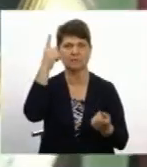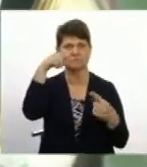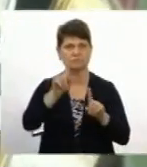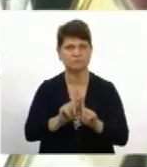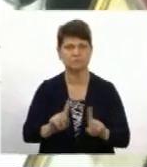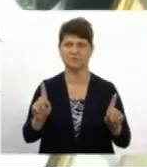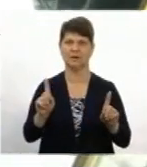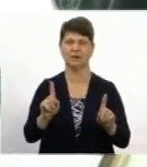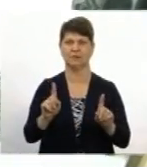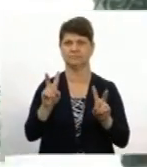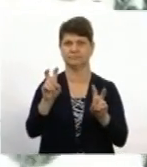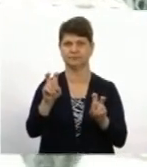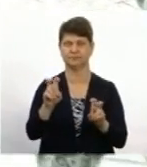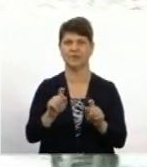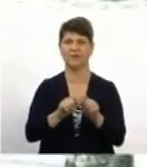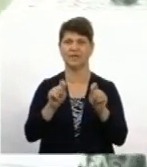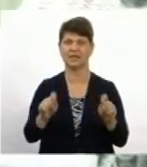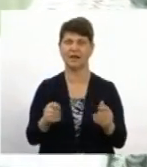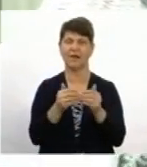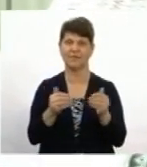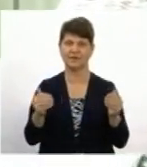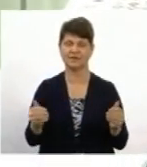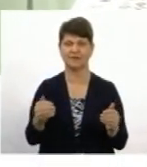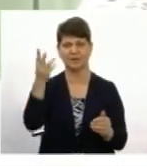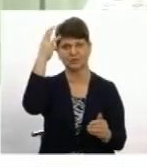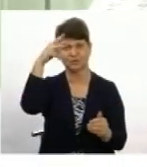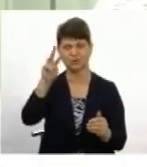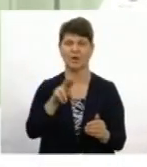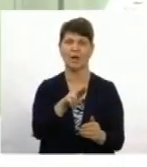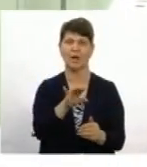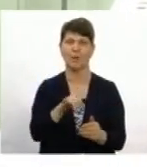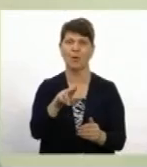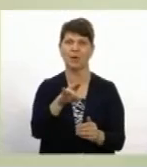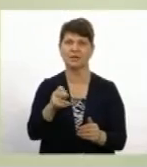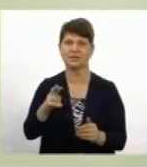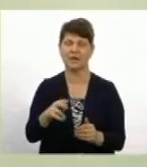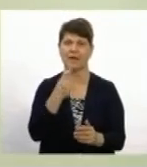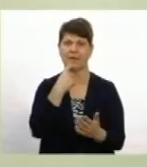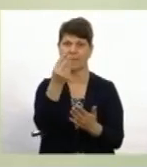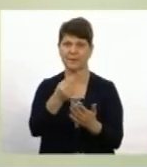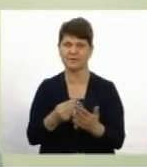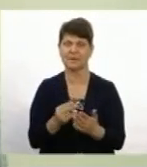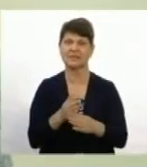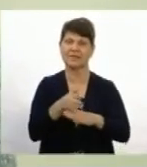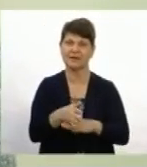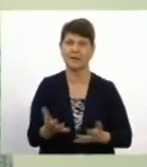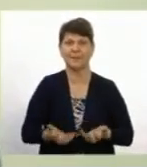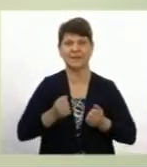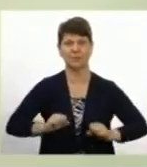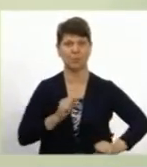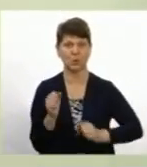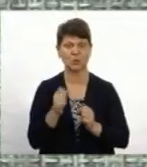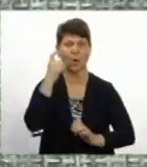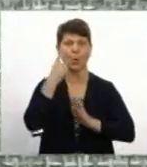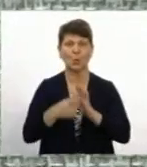та символікою. На відкриття виставки «Сучасне буття подільської писанки» завітала, аби підтримати подругу та